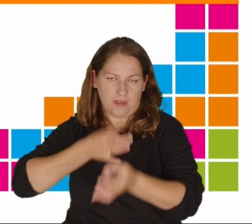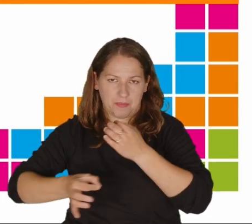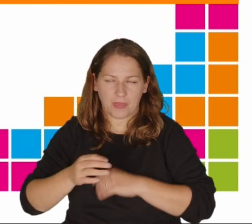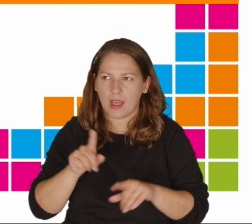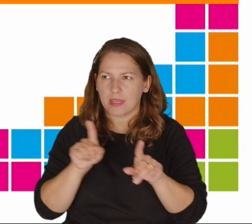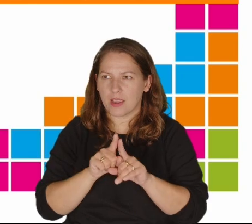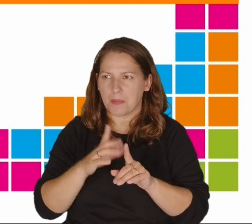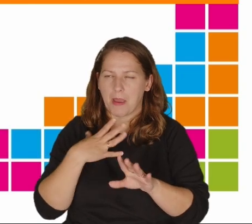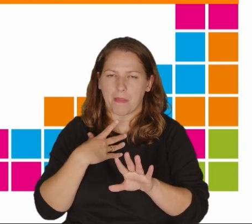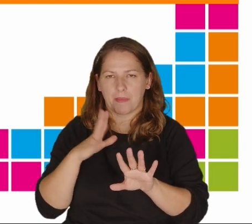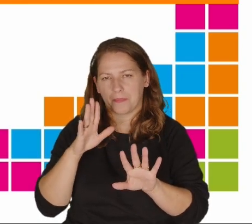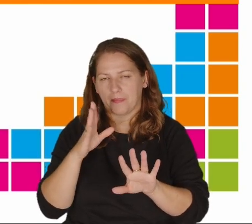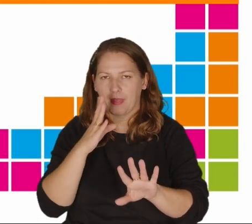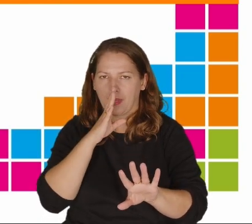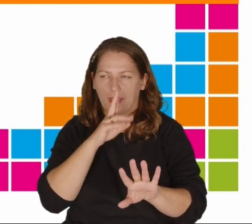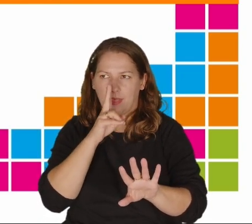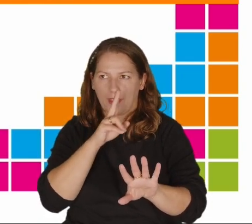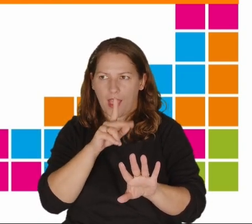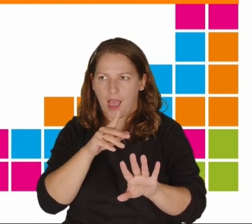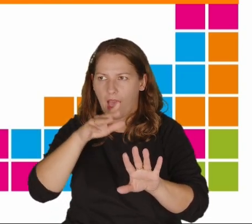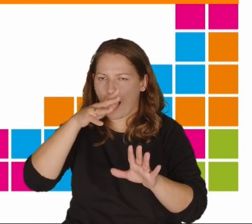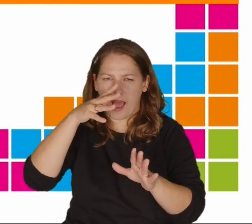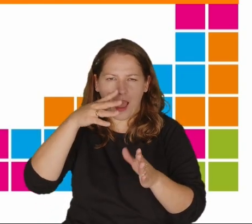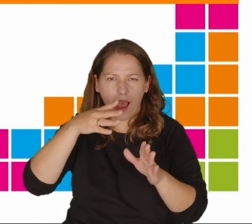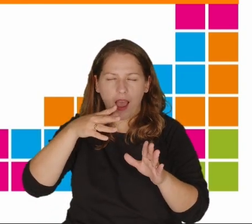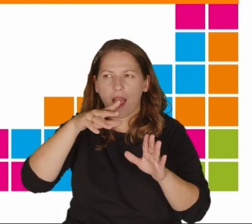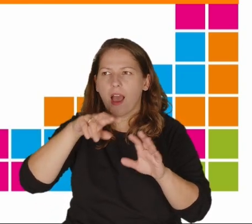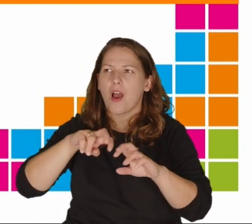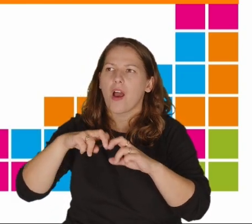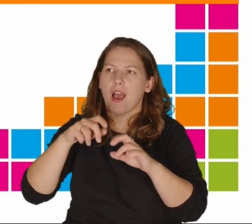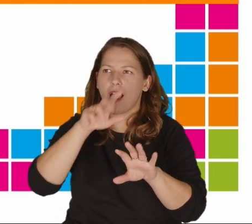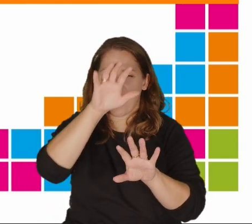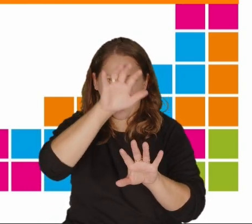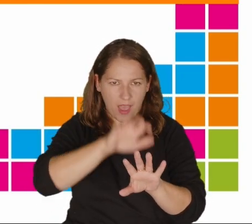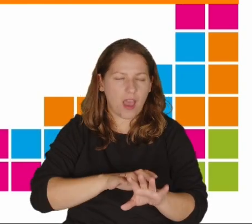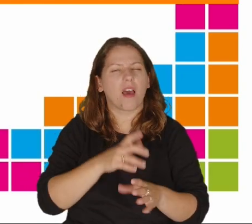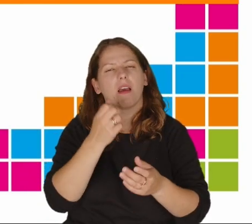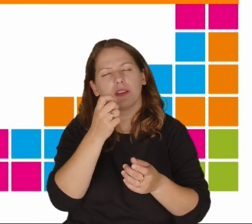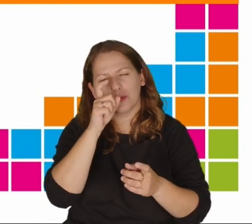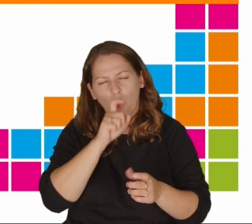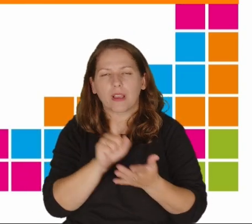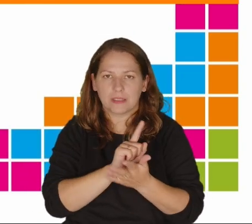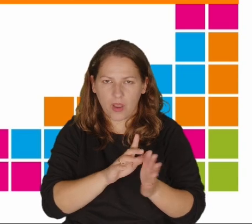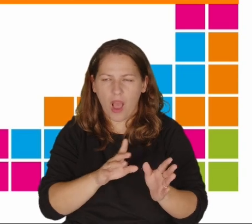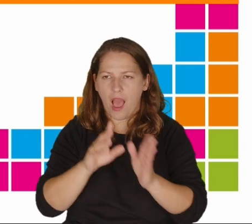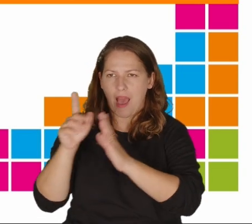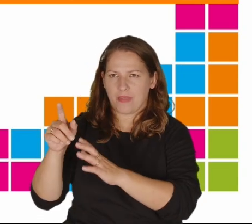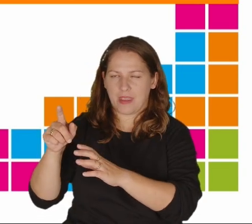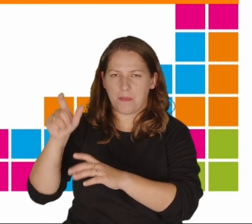troszkę taką przykrywkę, a potem pod spodem mamy forum ludzi używających narkotyki,